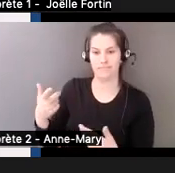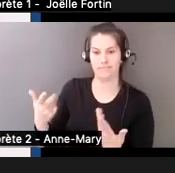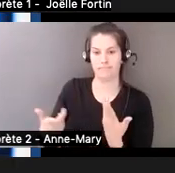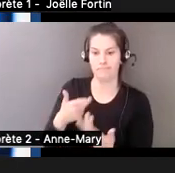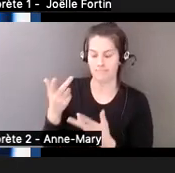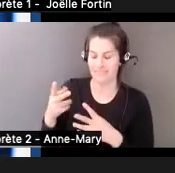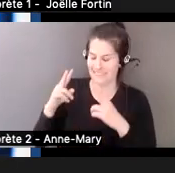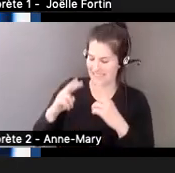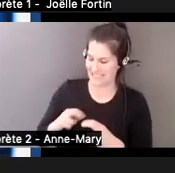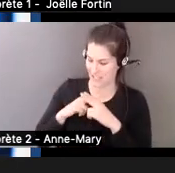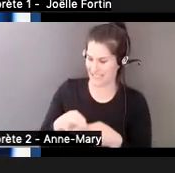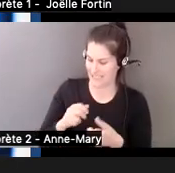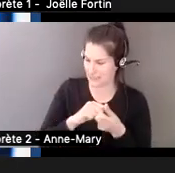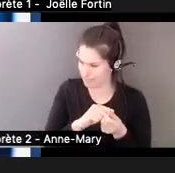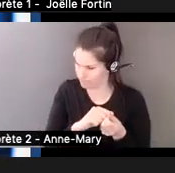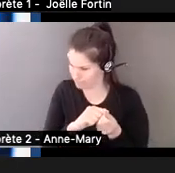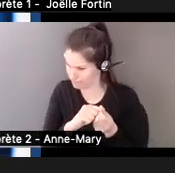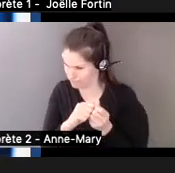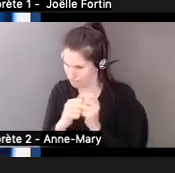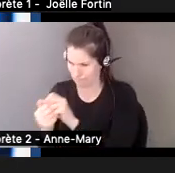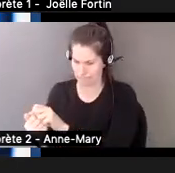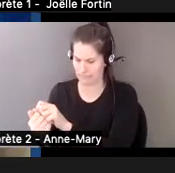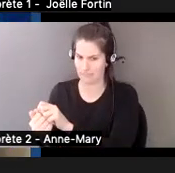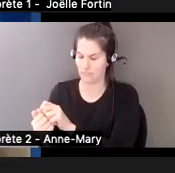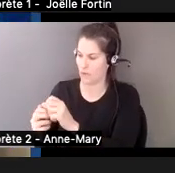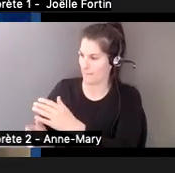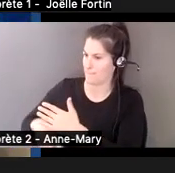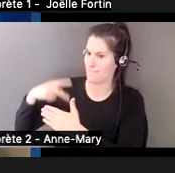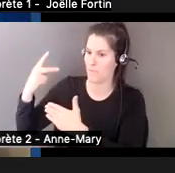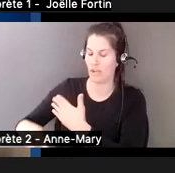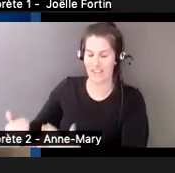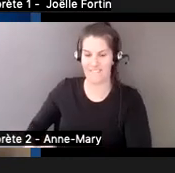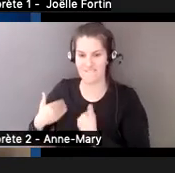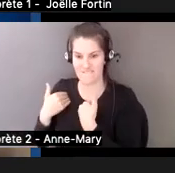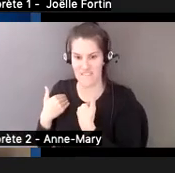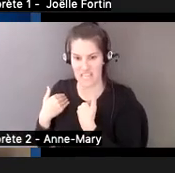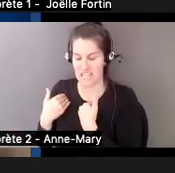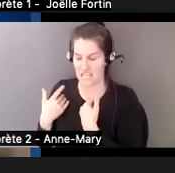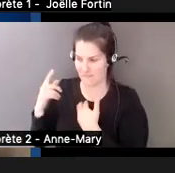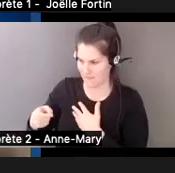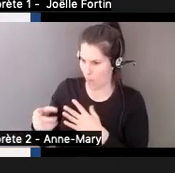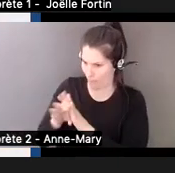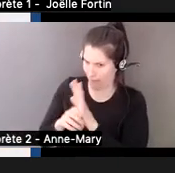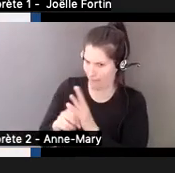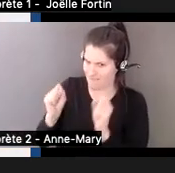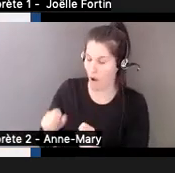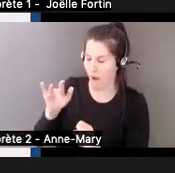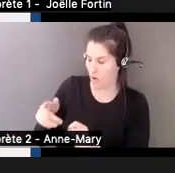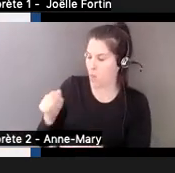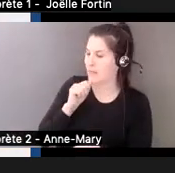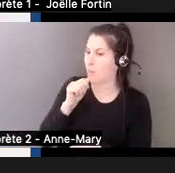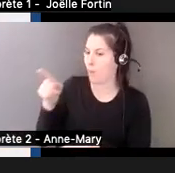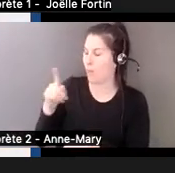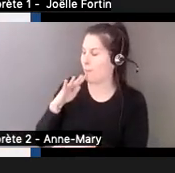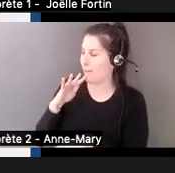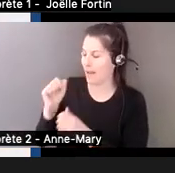ce diagnostic qui est implacable en un projet de vie comme vous l'avez fait, parce que vous témoignez, on va en parler tout à l'heure avec Mme Poirier, vous